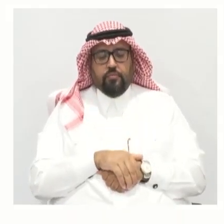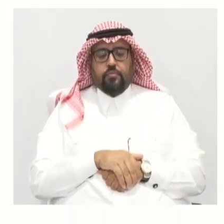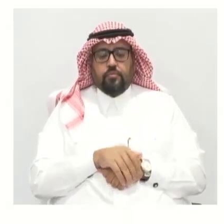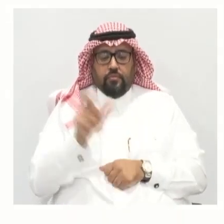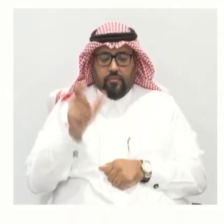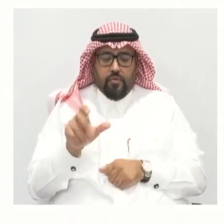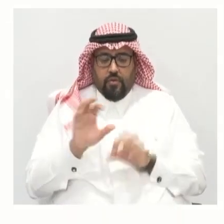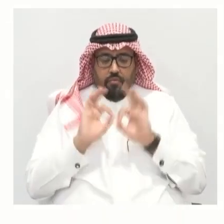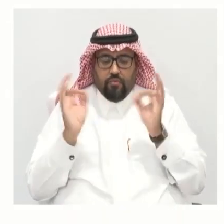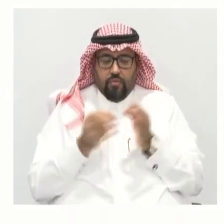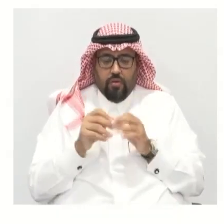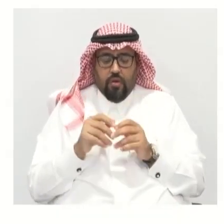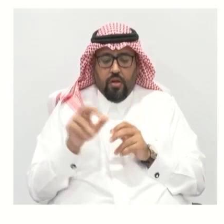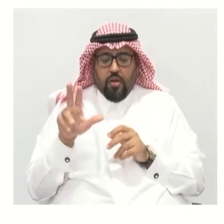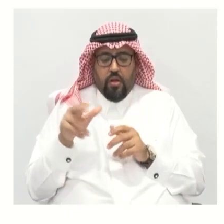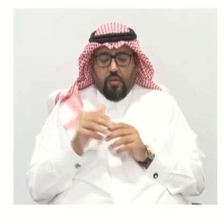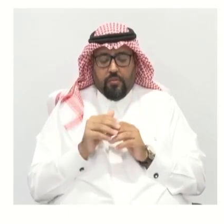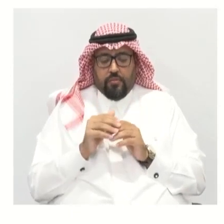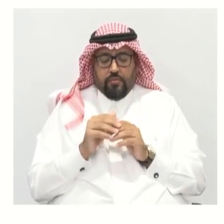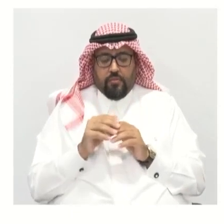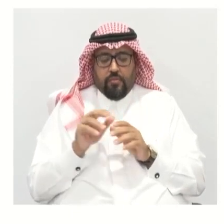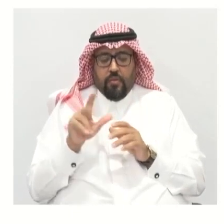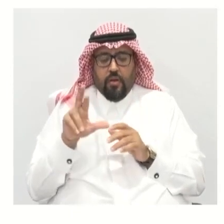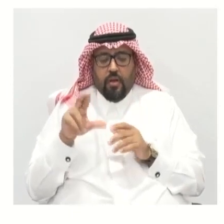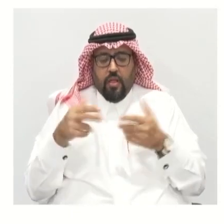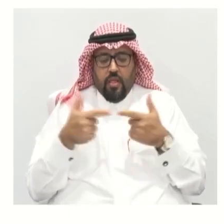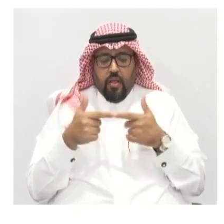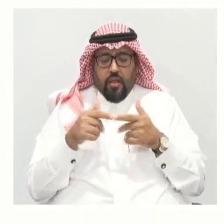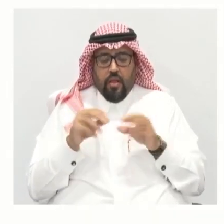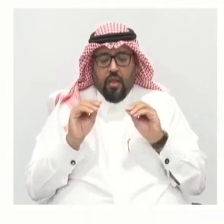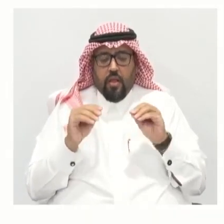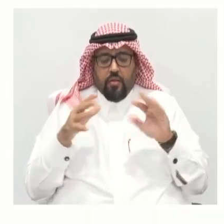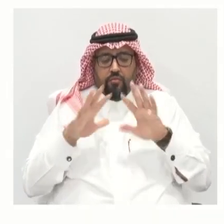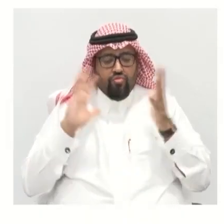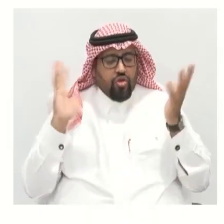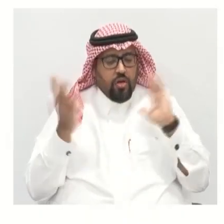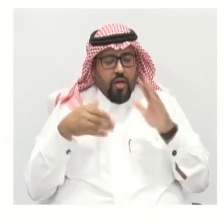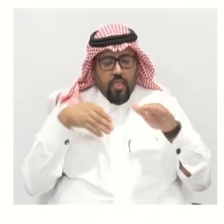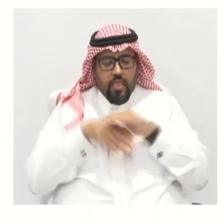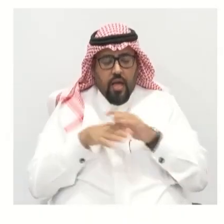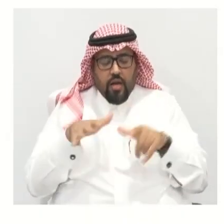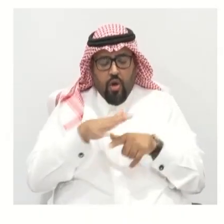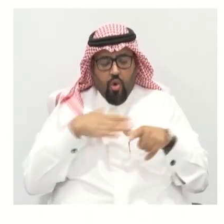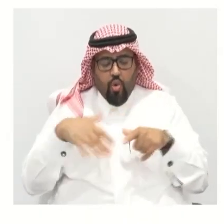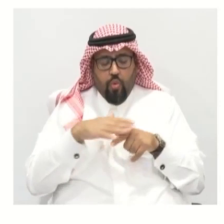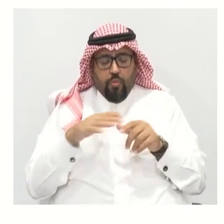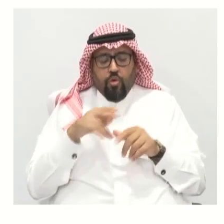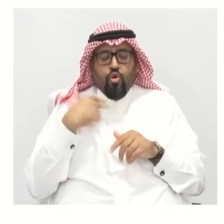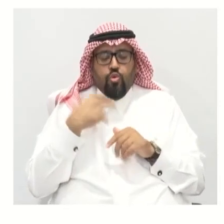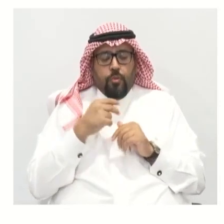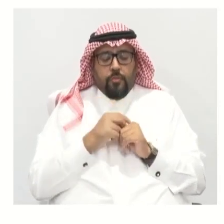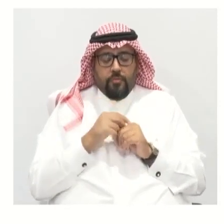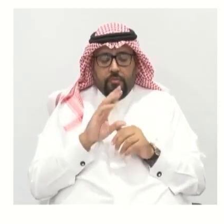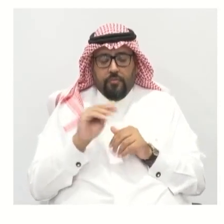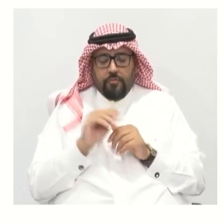افراد المجتمع تحفظ حقوقهم الذين يتعرضون لمشكلات داخل الوطن ايضا